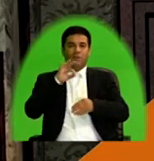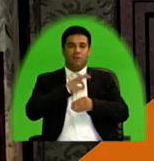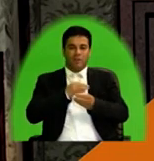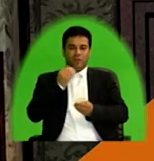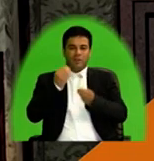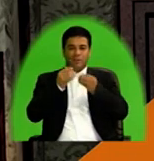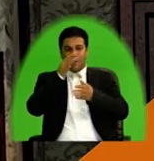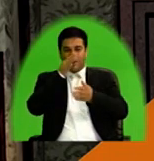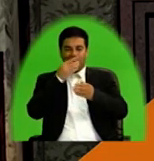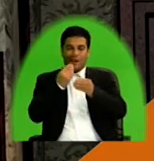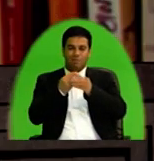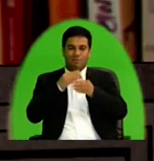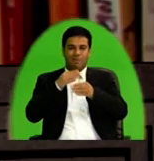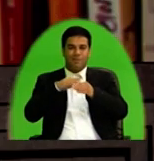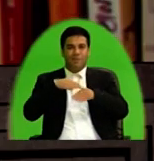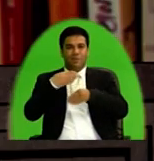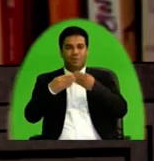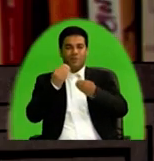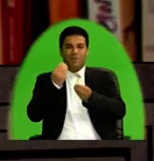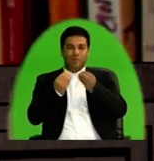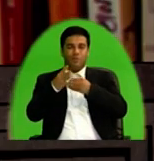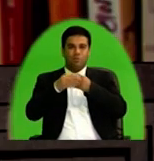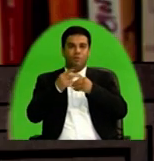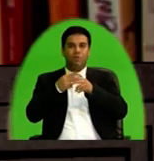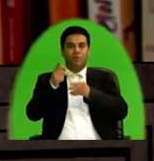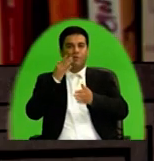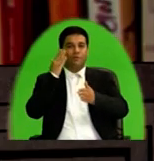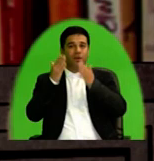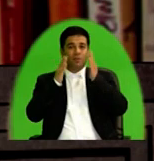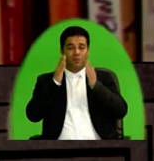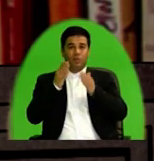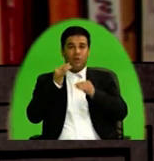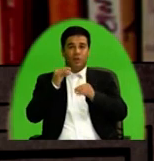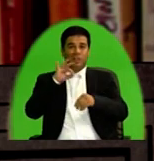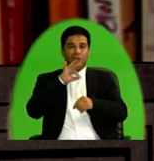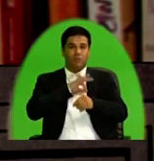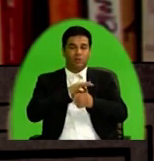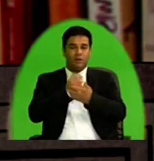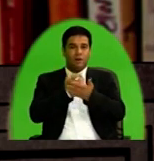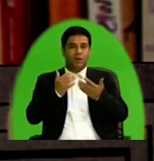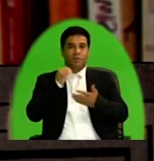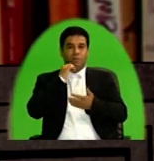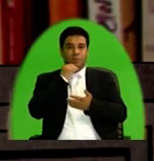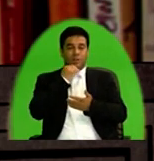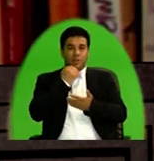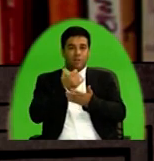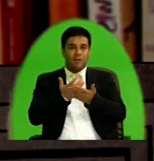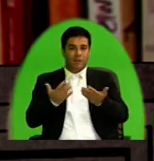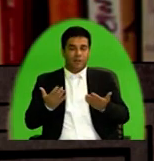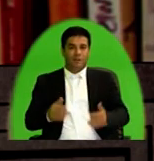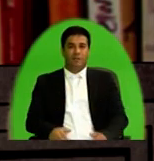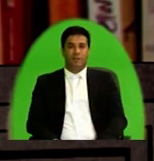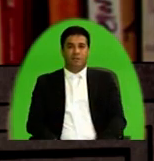использовать игровые формы. При занятии необходимо использовать наглядный материал. Иллюстрации к